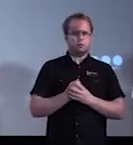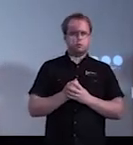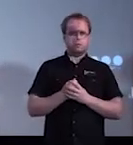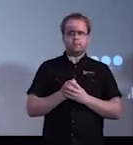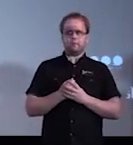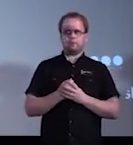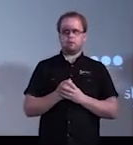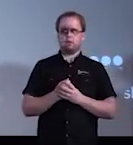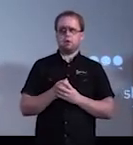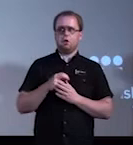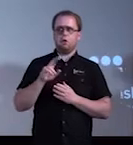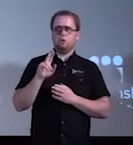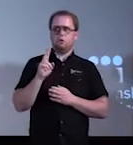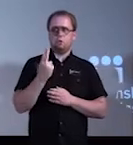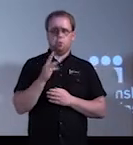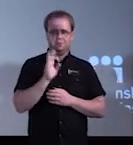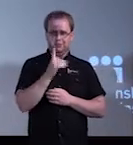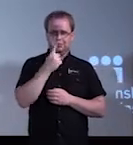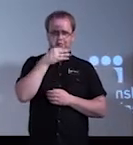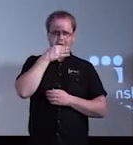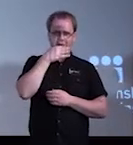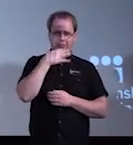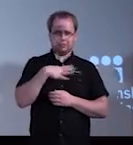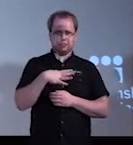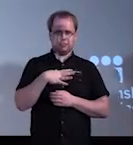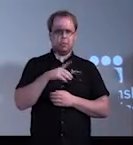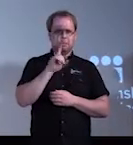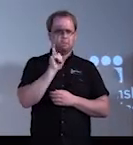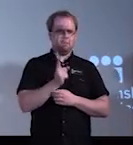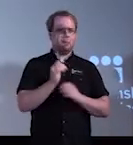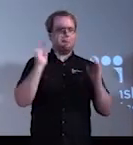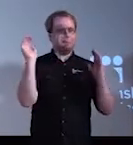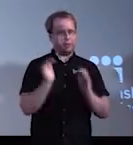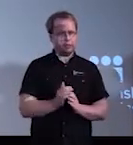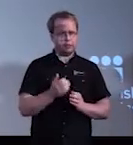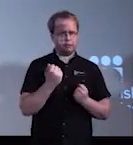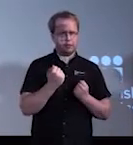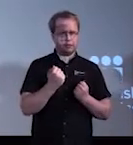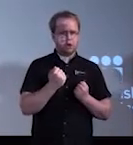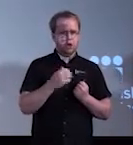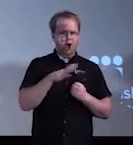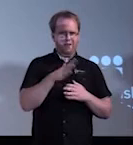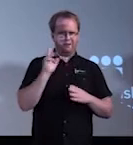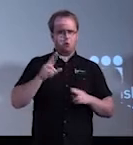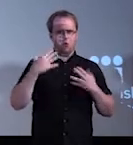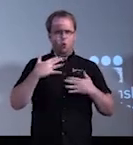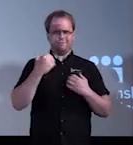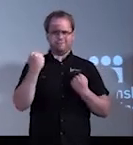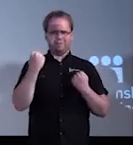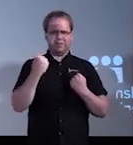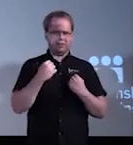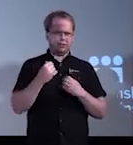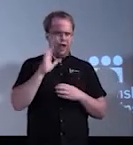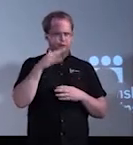detta. Nu finns ju en uppenbar risk att SFI blir marginaliserat. Att från att ha varit solen i centrum så blir man en av kalla månaderna